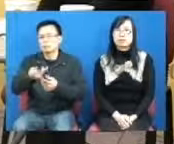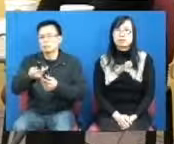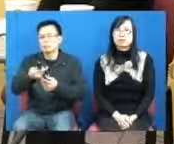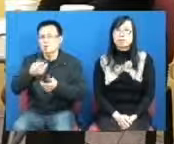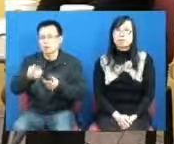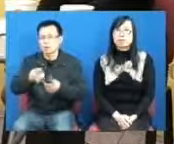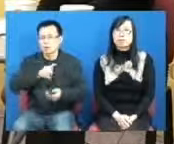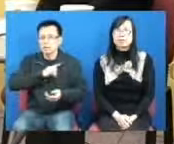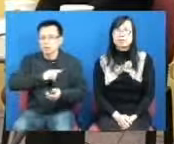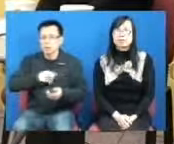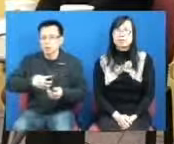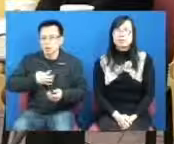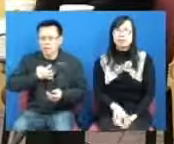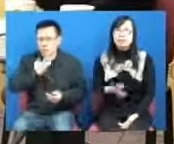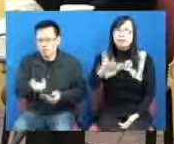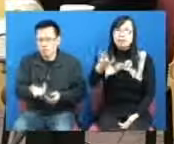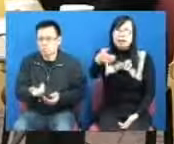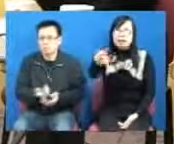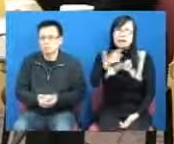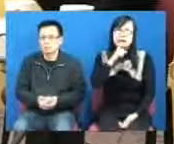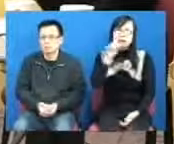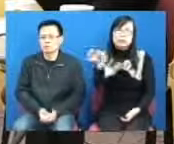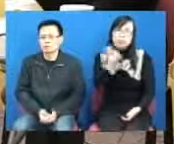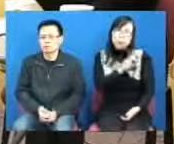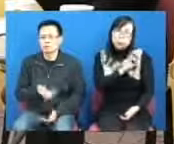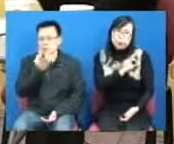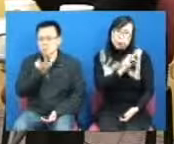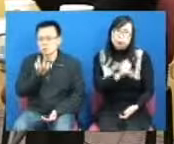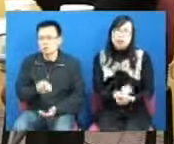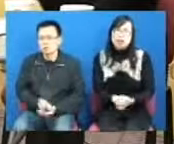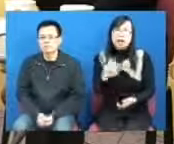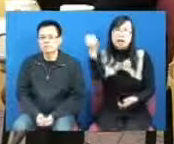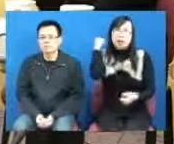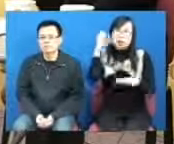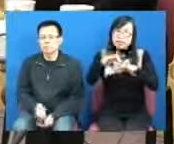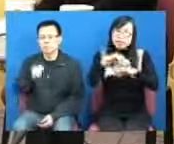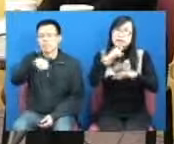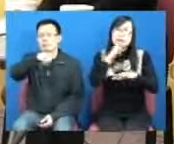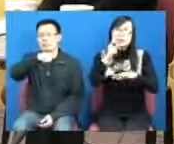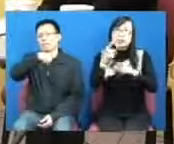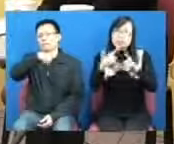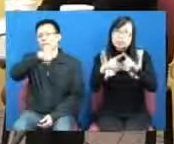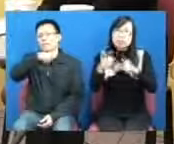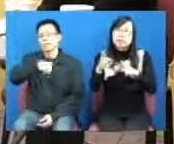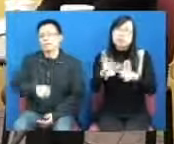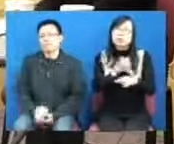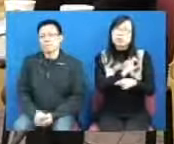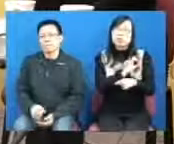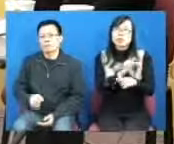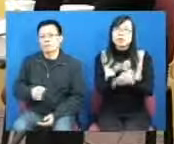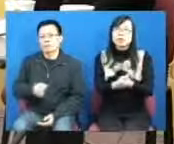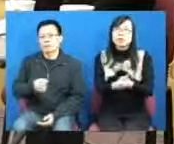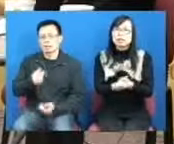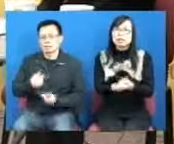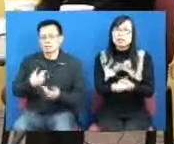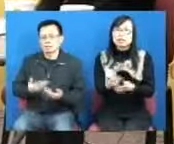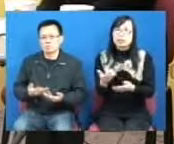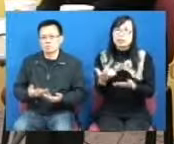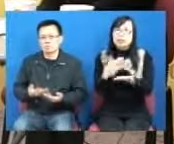自己偶突拿出來但是你是否有些會員就是強積金有些會員就是這個我們其實現在